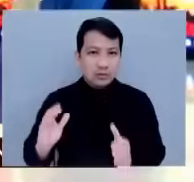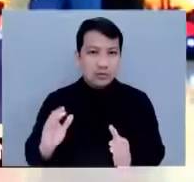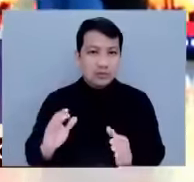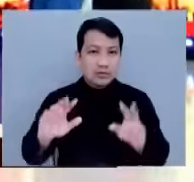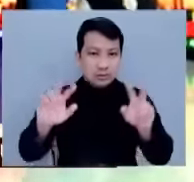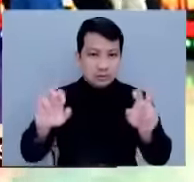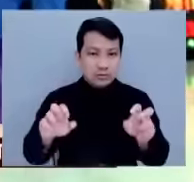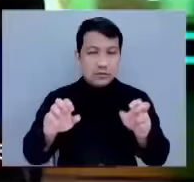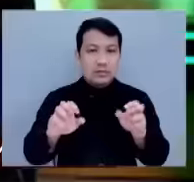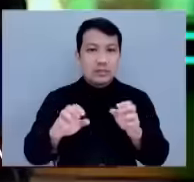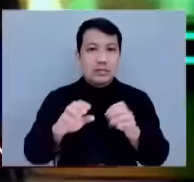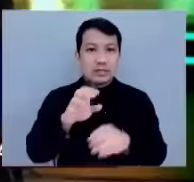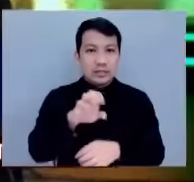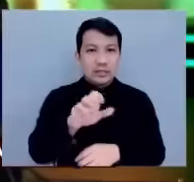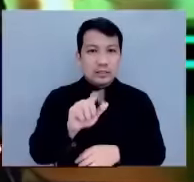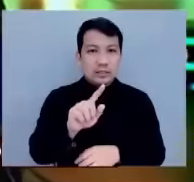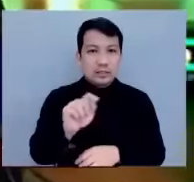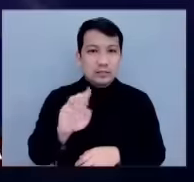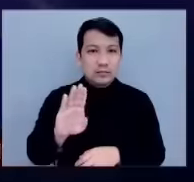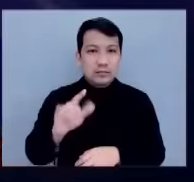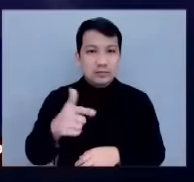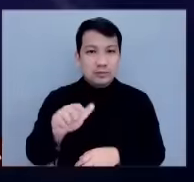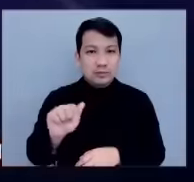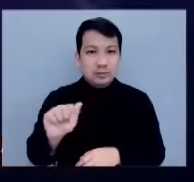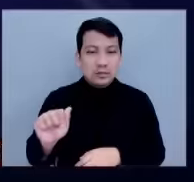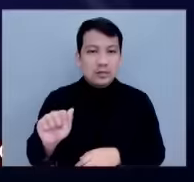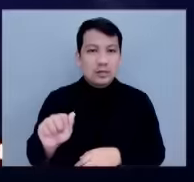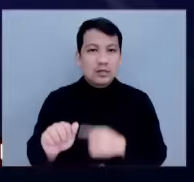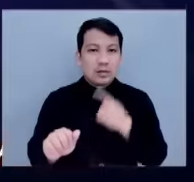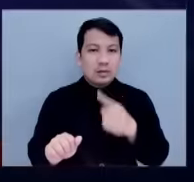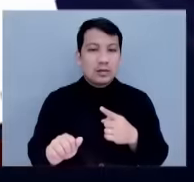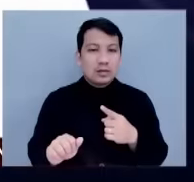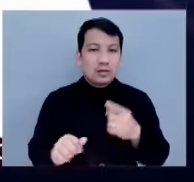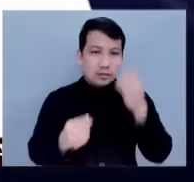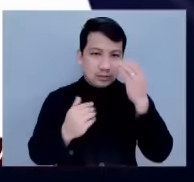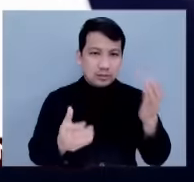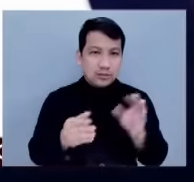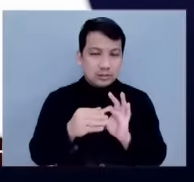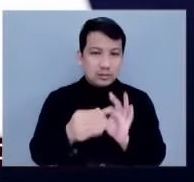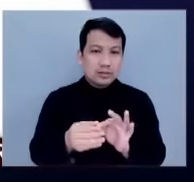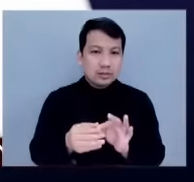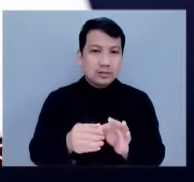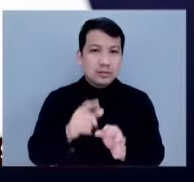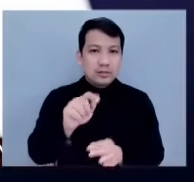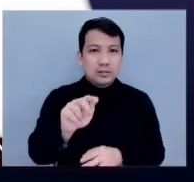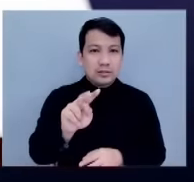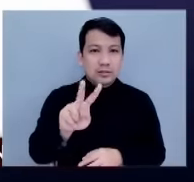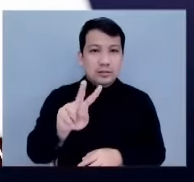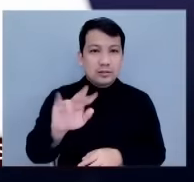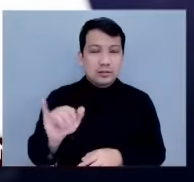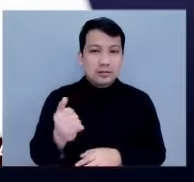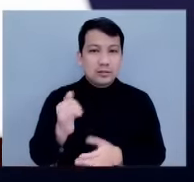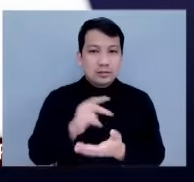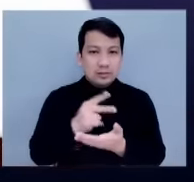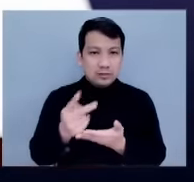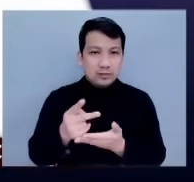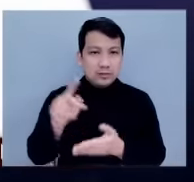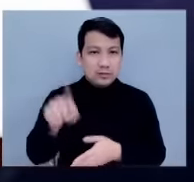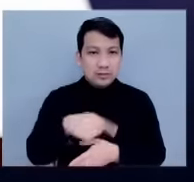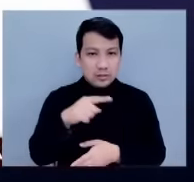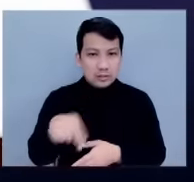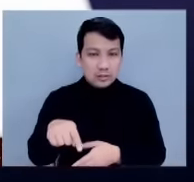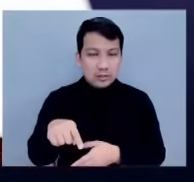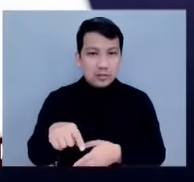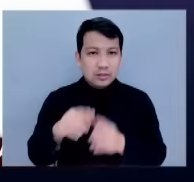Eat Bulaga. Pinaburan ng Intellectual Property Office ang TVJ sa petisyon nilang kansilahin ang trademark ng